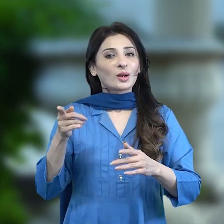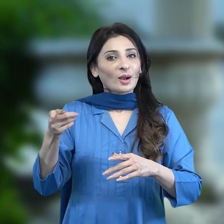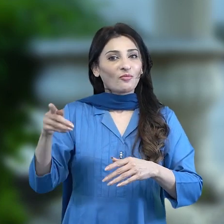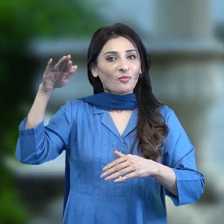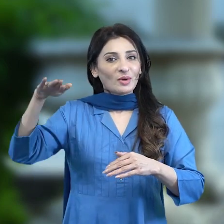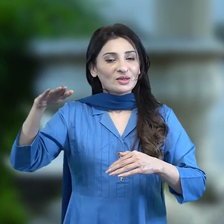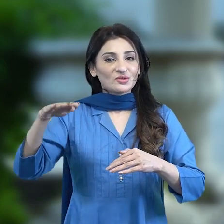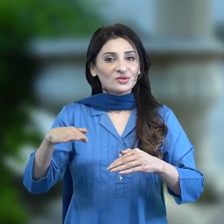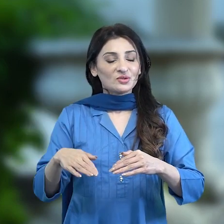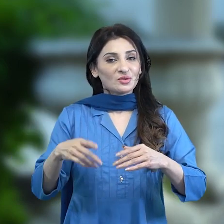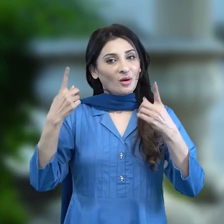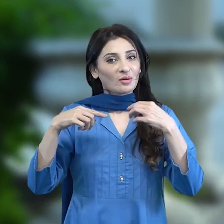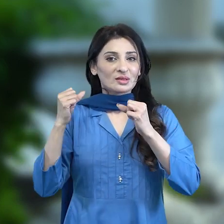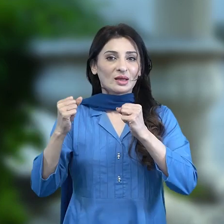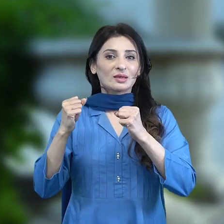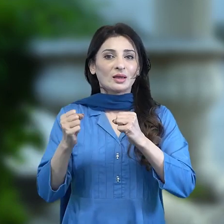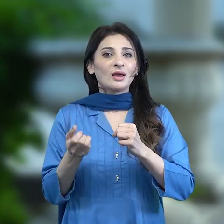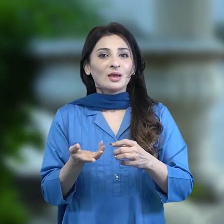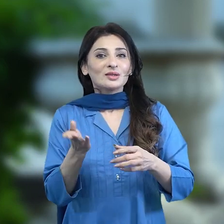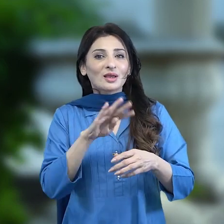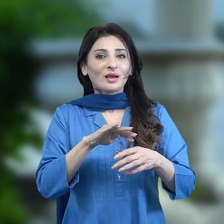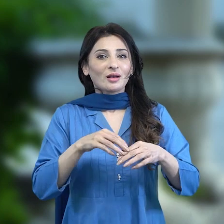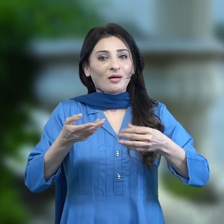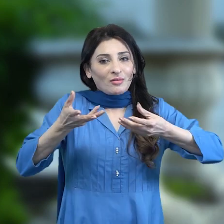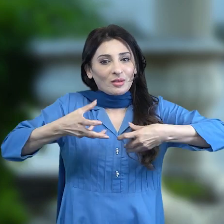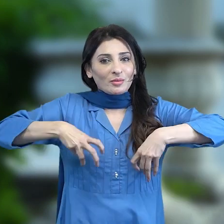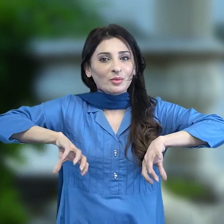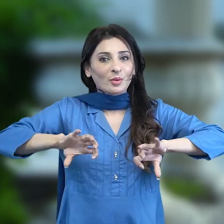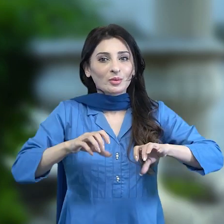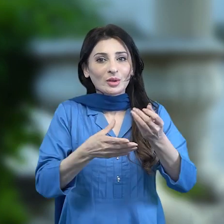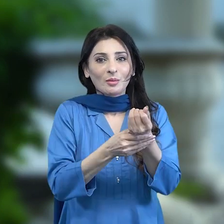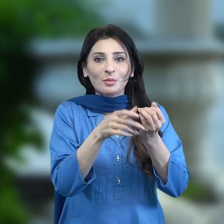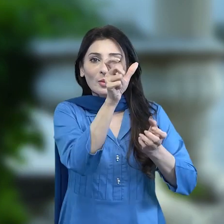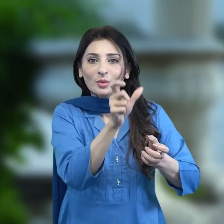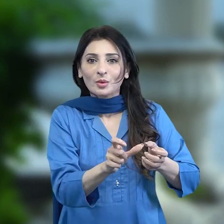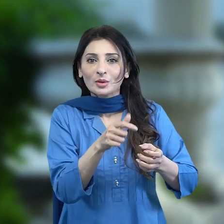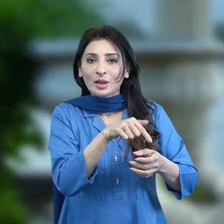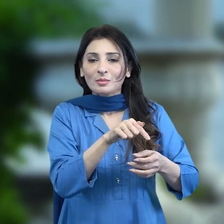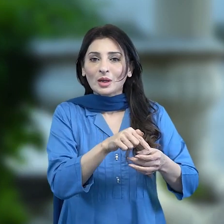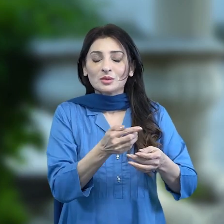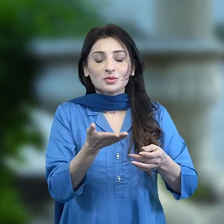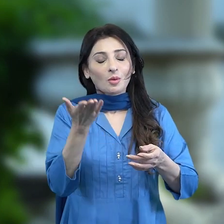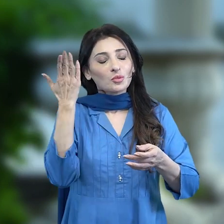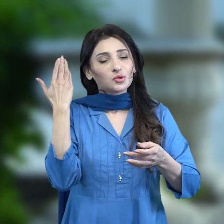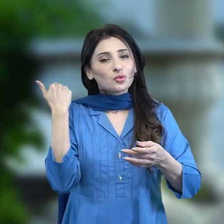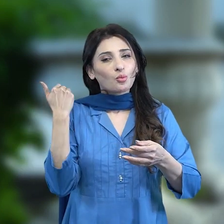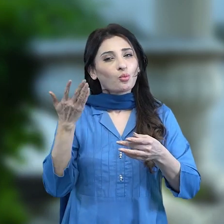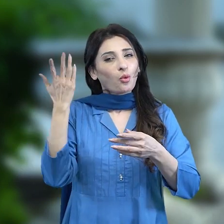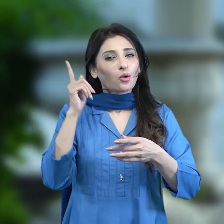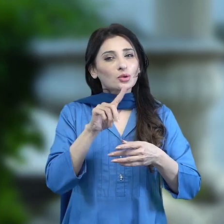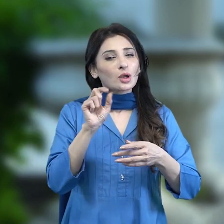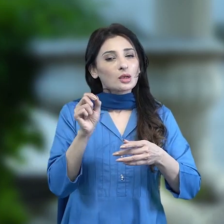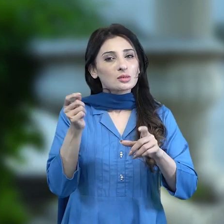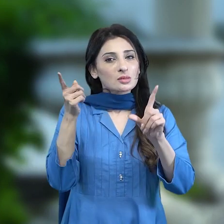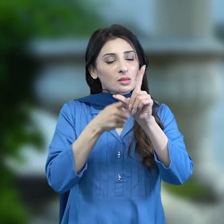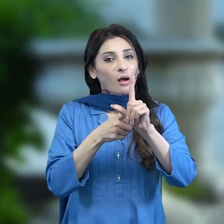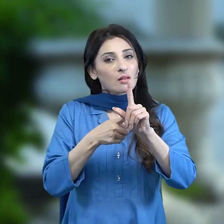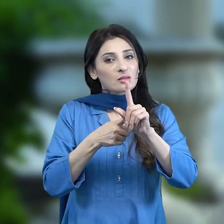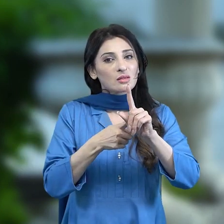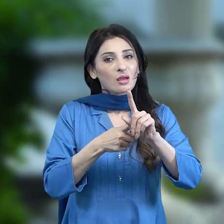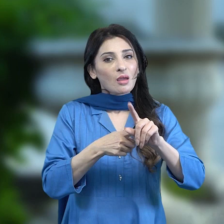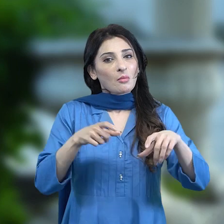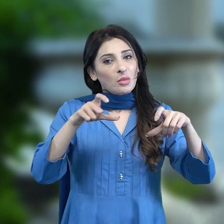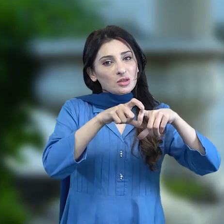रहा है। इसी तरह एपिलेप्टिक एक पेशेंट अरसलान मेरे पास आया और वो बेड बाउंड था पिछले कोई 10 ईयर से।